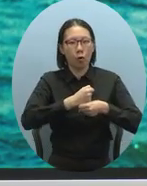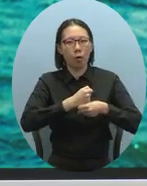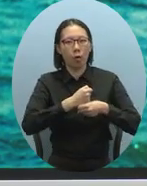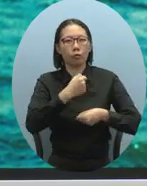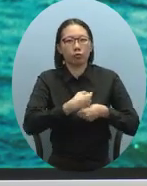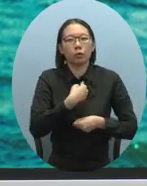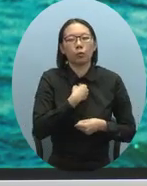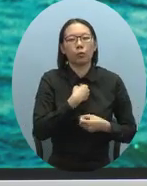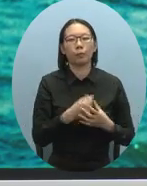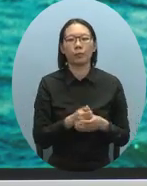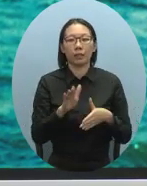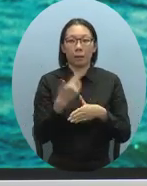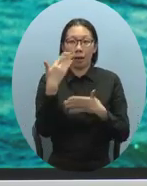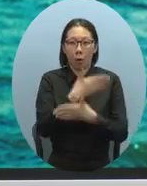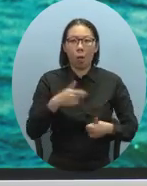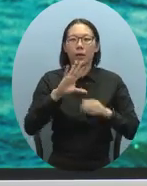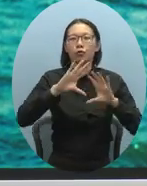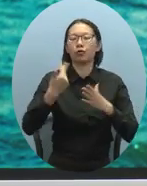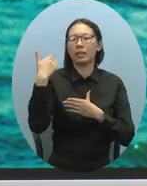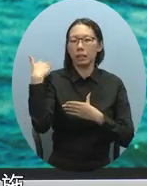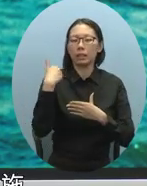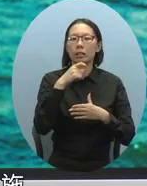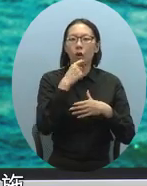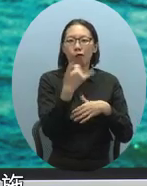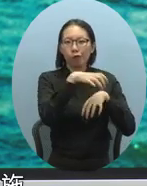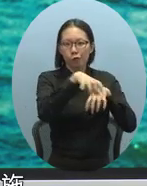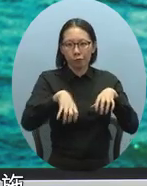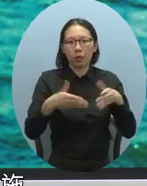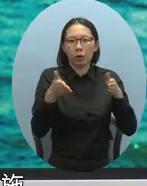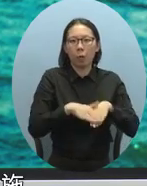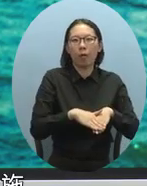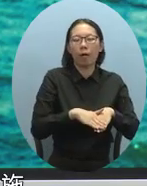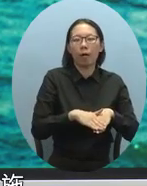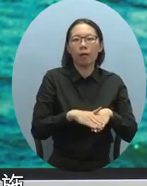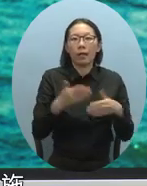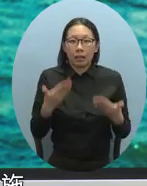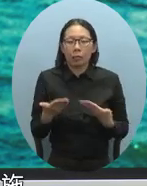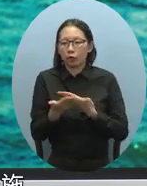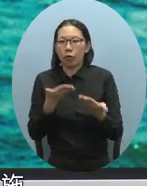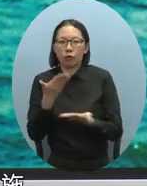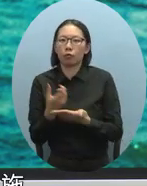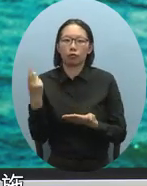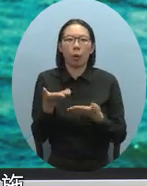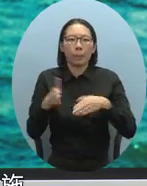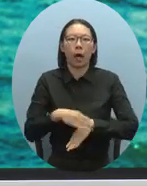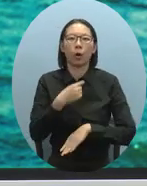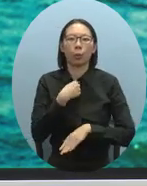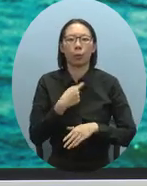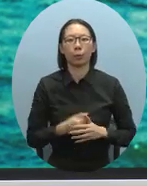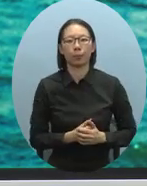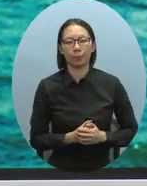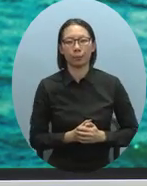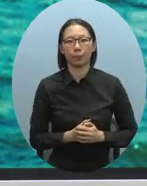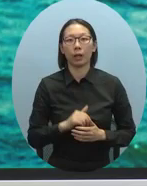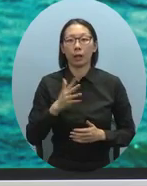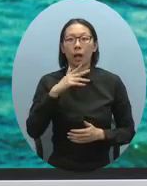实早前呢也都已经关闭了这些设施，在今天开始呢也都是重新再关闭这些设施。但是如果